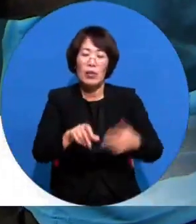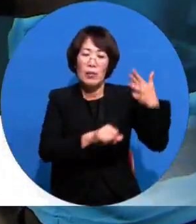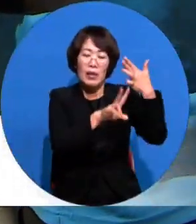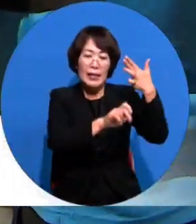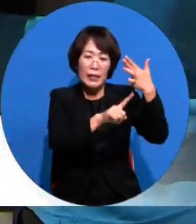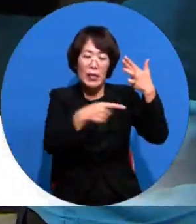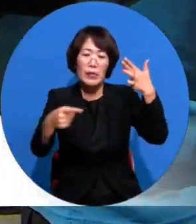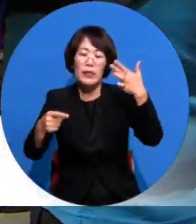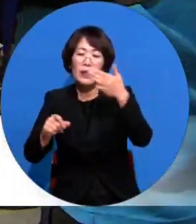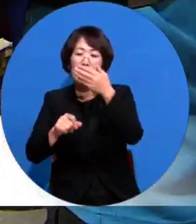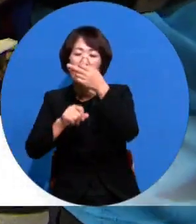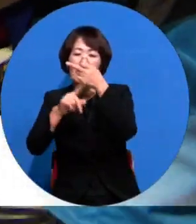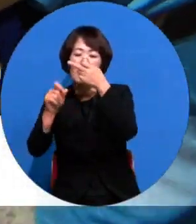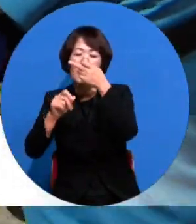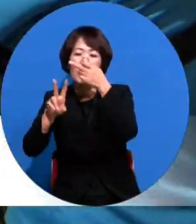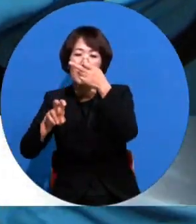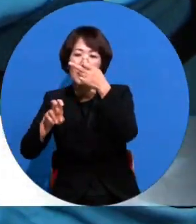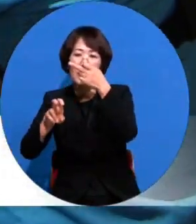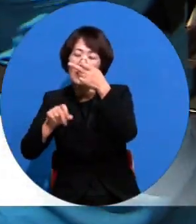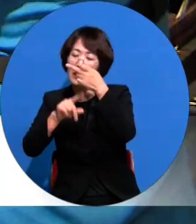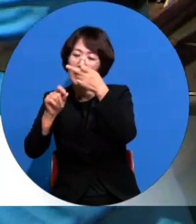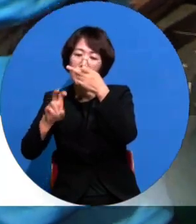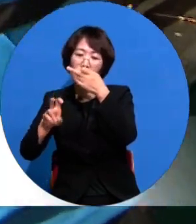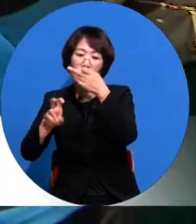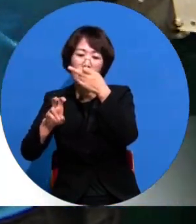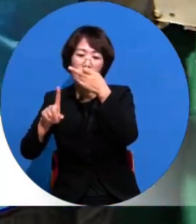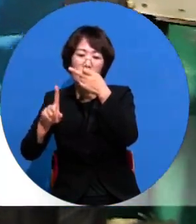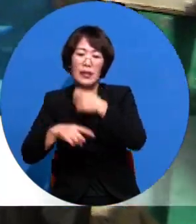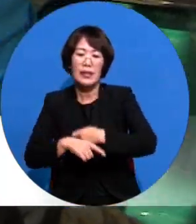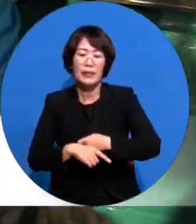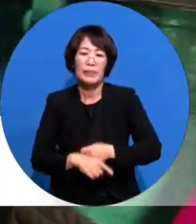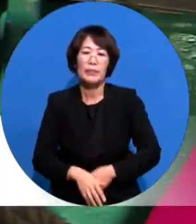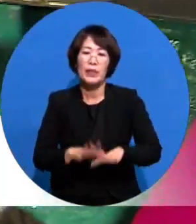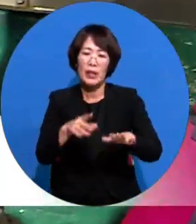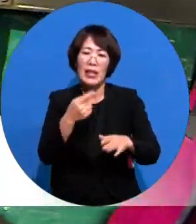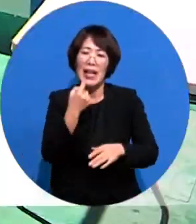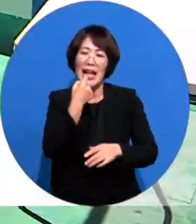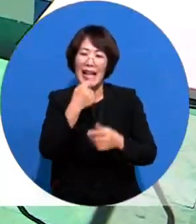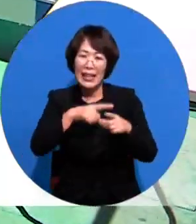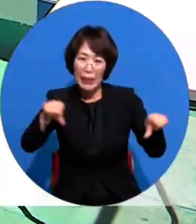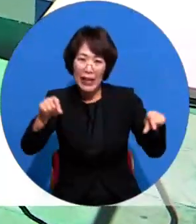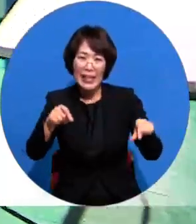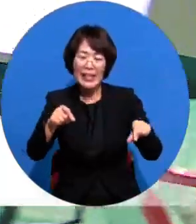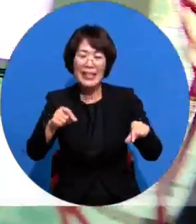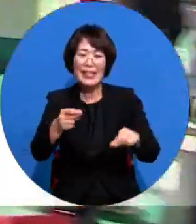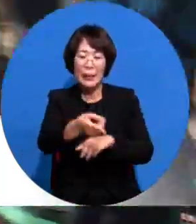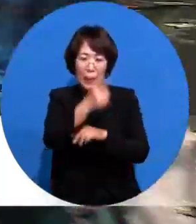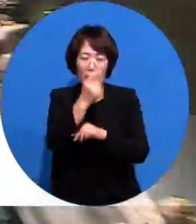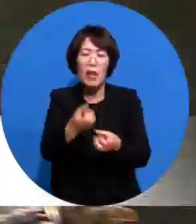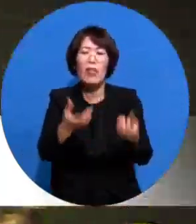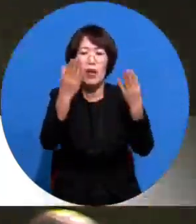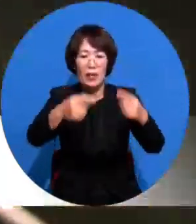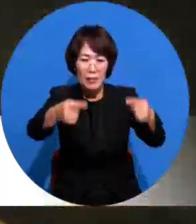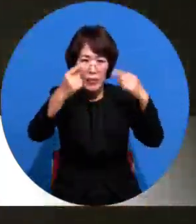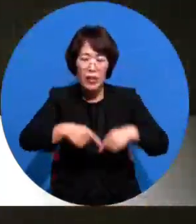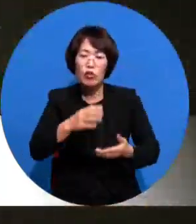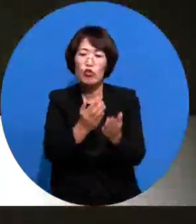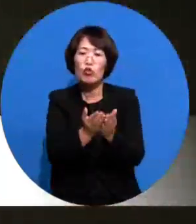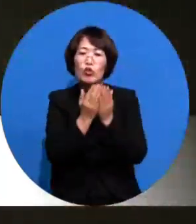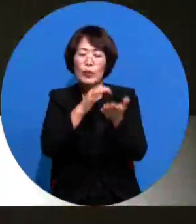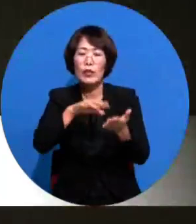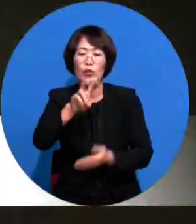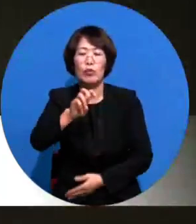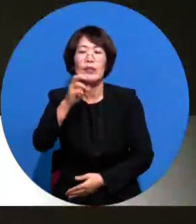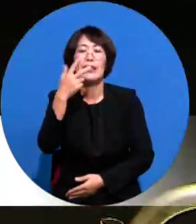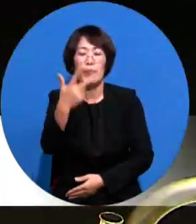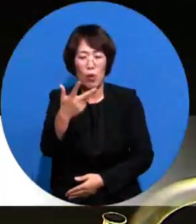21일부터 12월 10일까지 허용됩니다. 목포시는 갈치 낚시 행사를 앞두고 행사에 참여하는 37척의